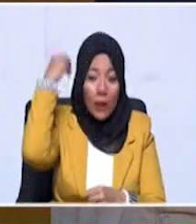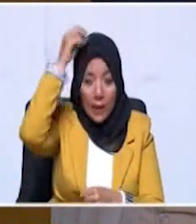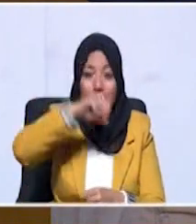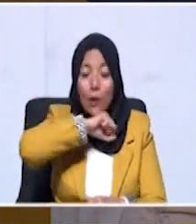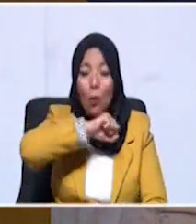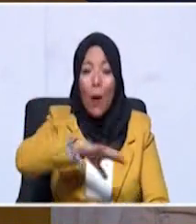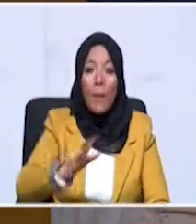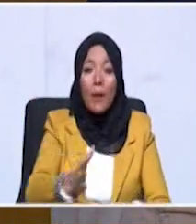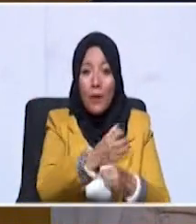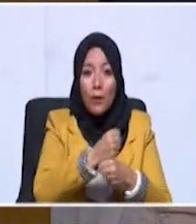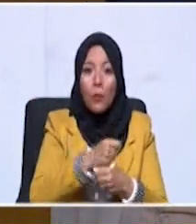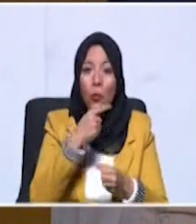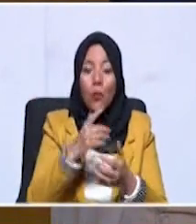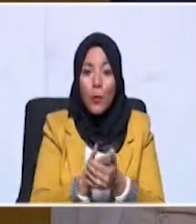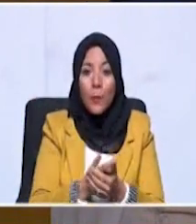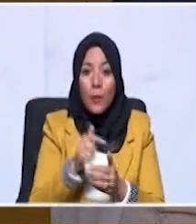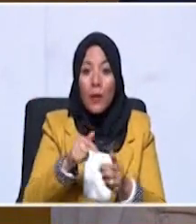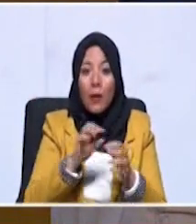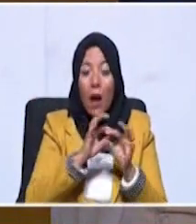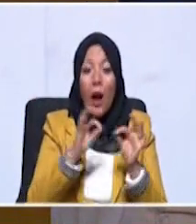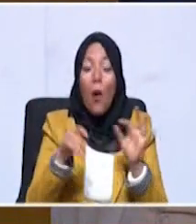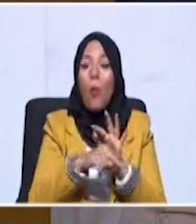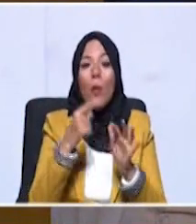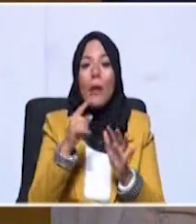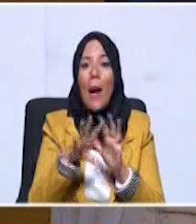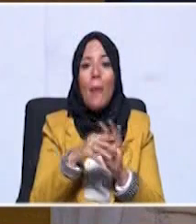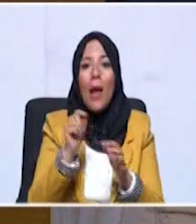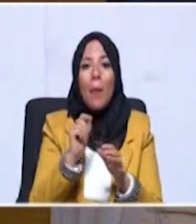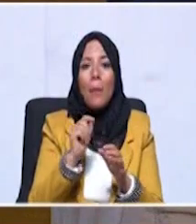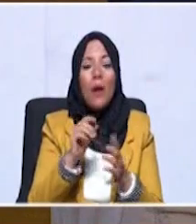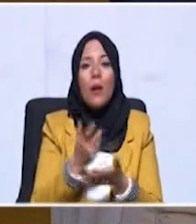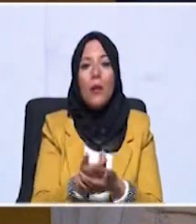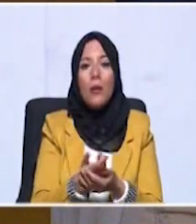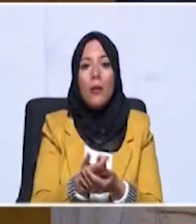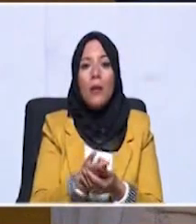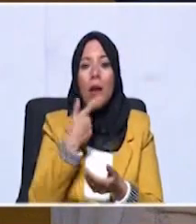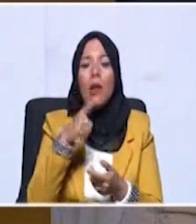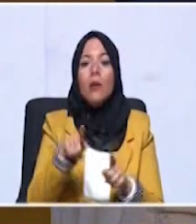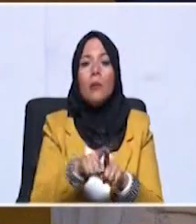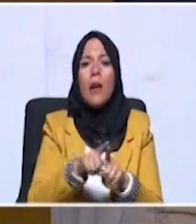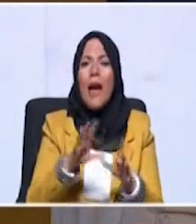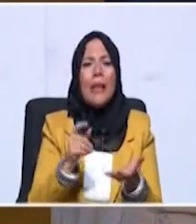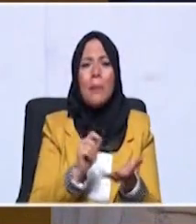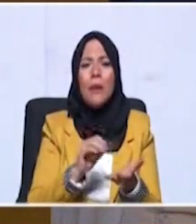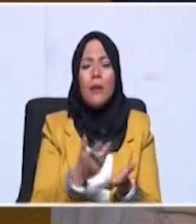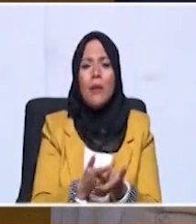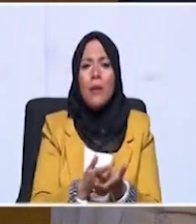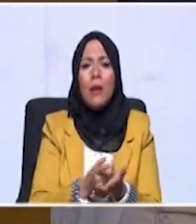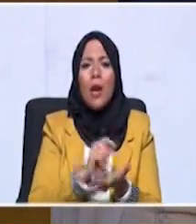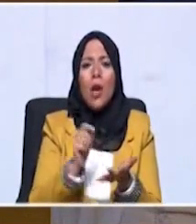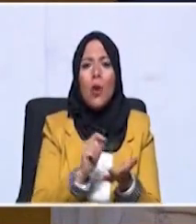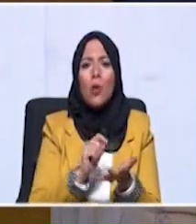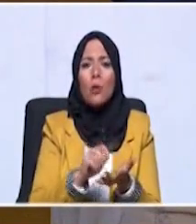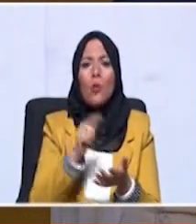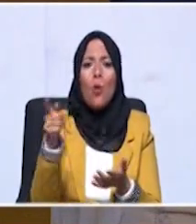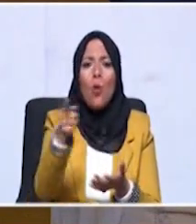بني إن أول ما خلق الله القلم، قال له اكتب، قال ماذا أكتب يا ربي؟ قال اكتب مقادير